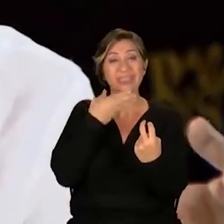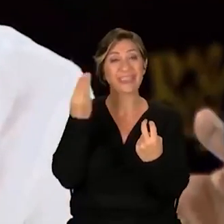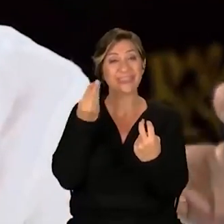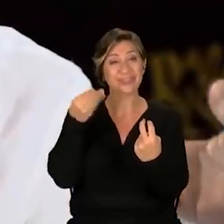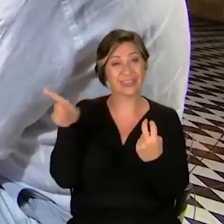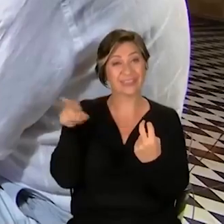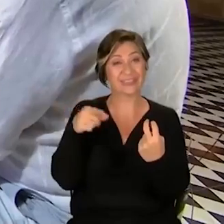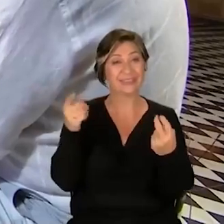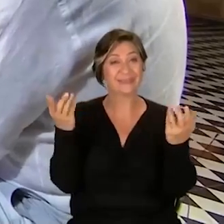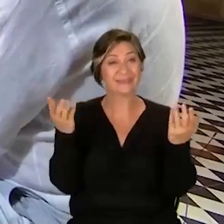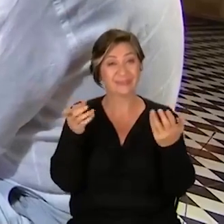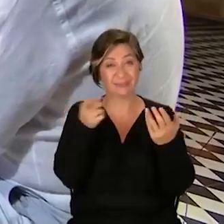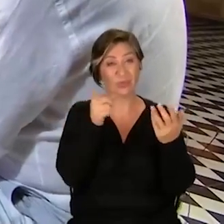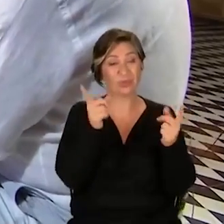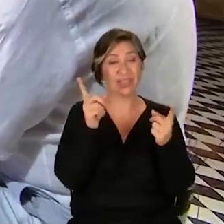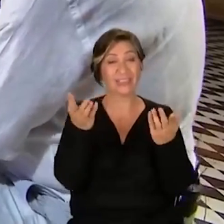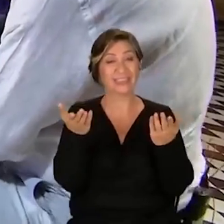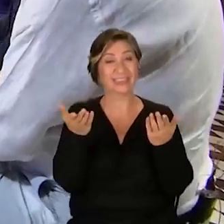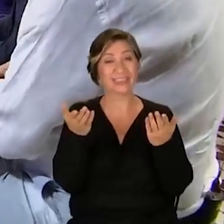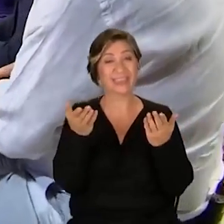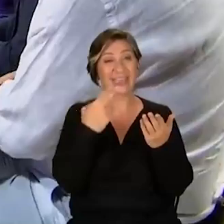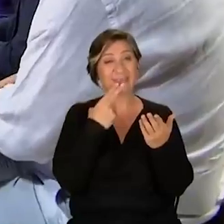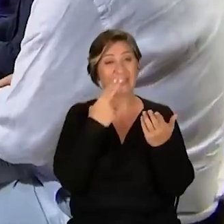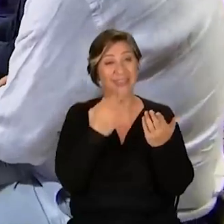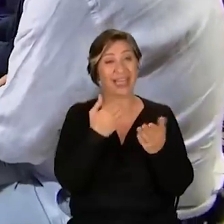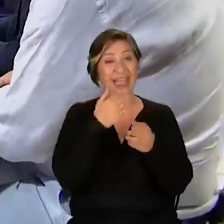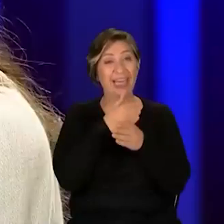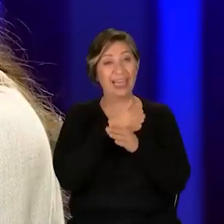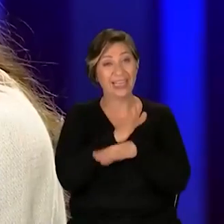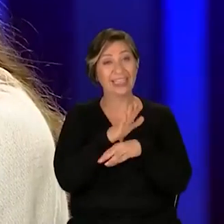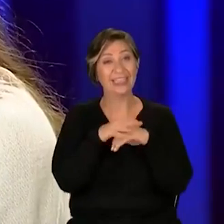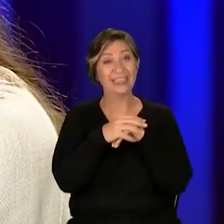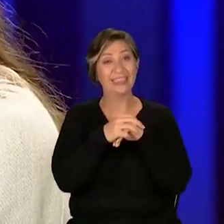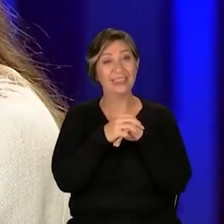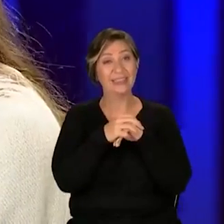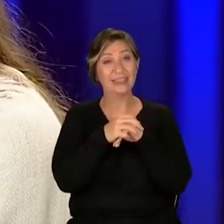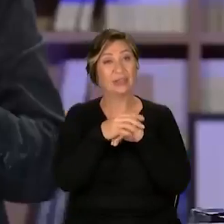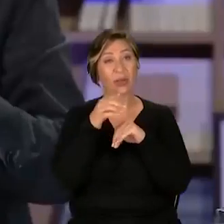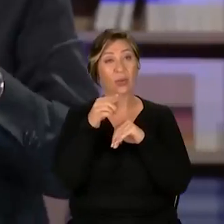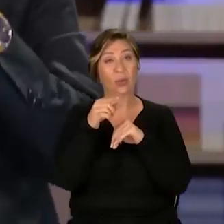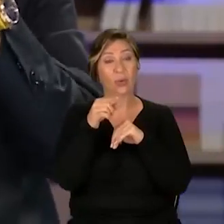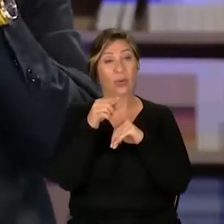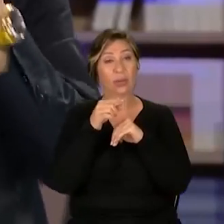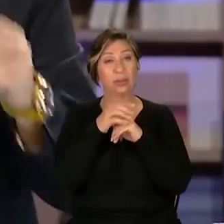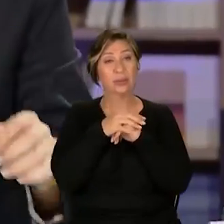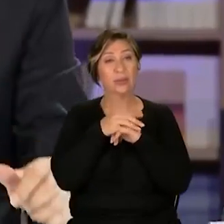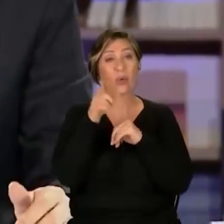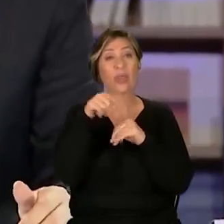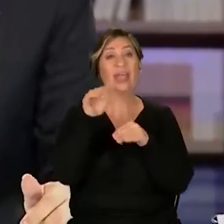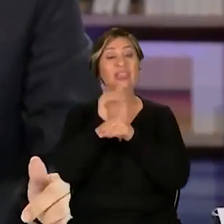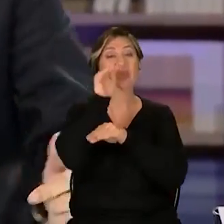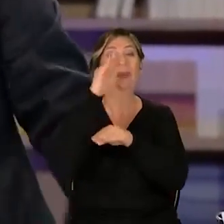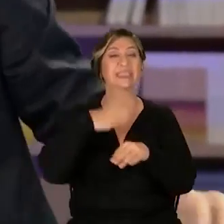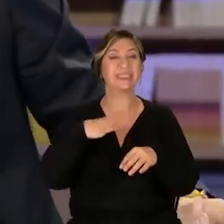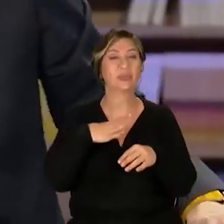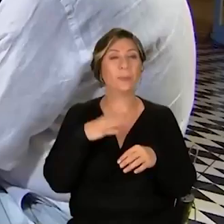tabii ki değil mi? Hı. Bu hocalar ve hanımefendi hakikaten onların şeyi yani onlar yaşamak istiyorlar.